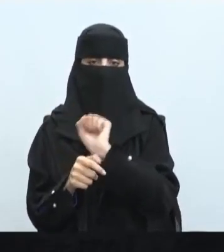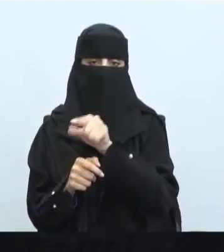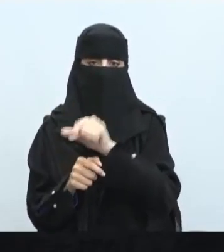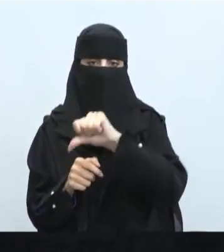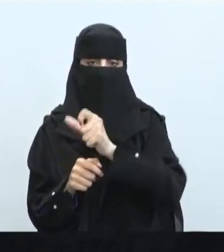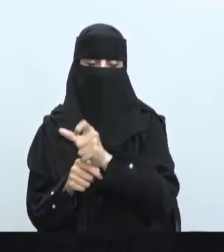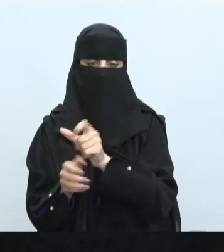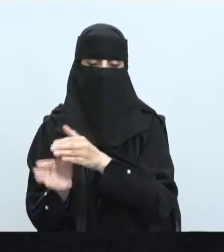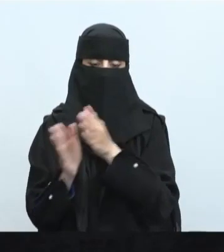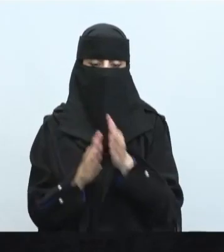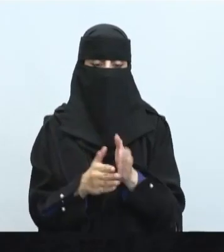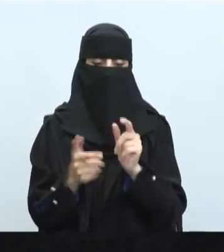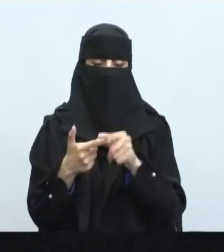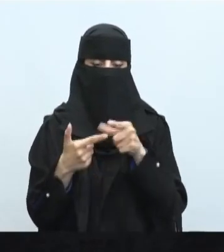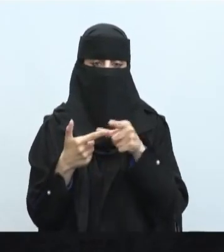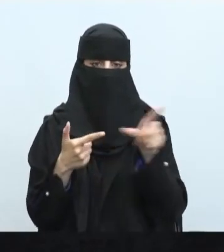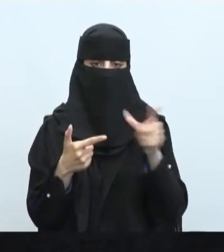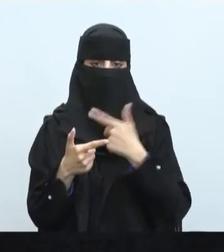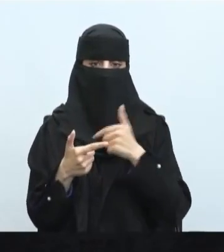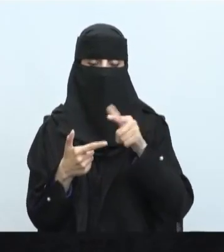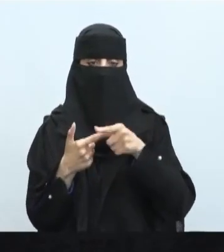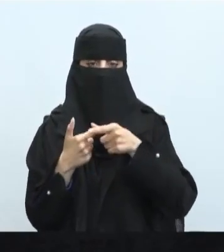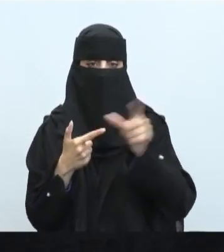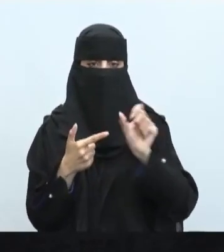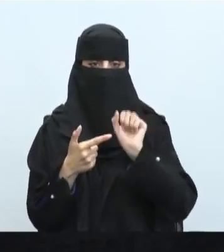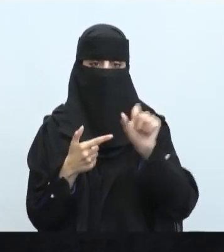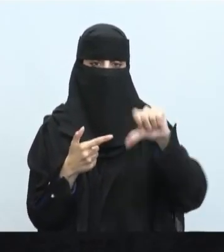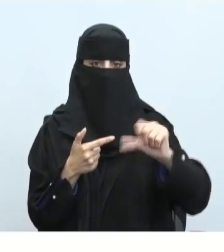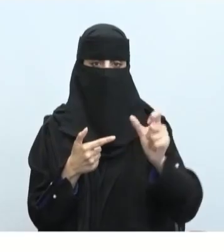ليصبح خبرا لان ويبقى مرفوعا